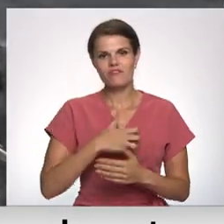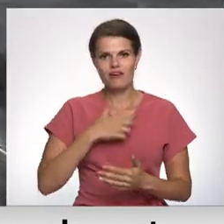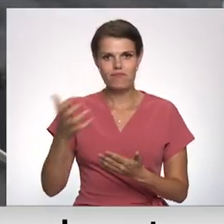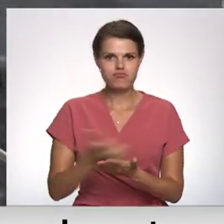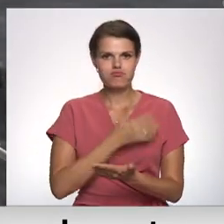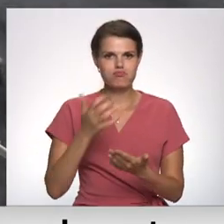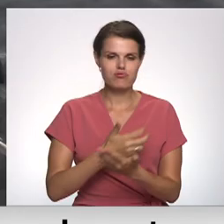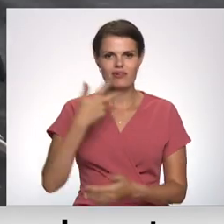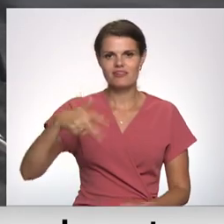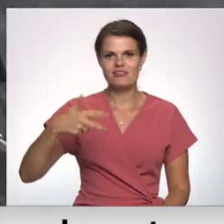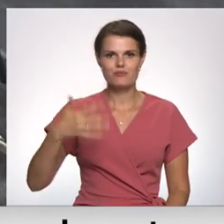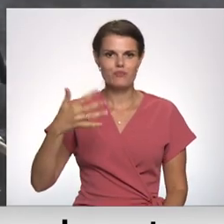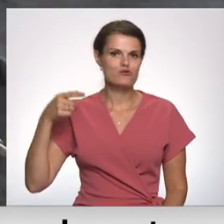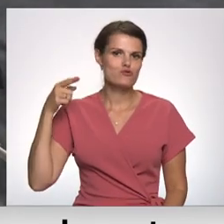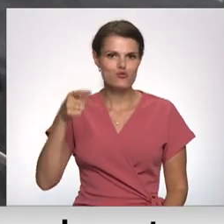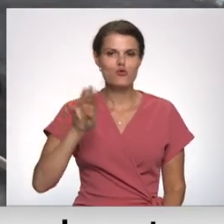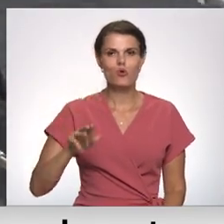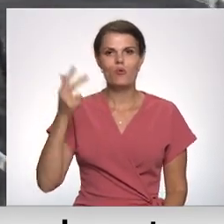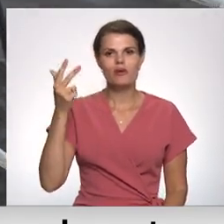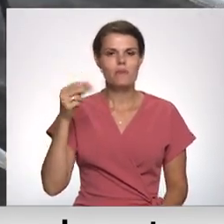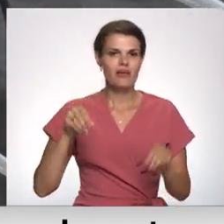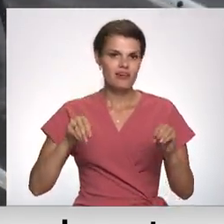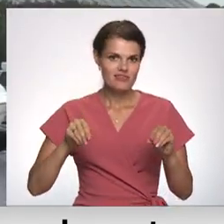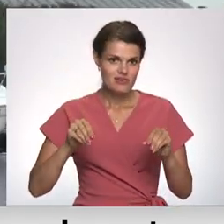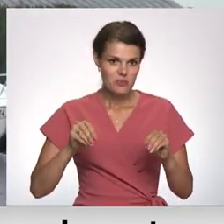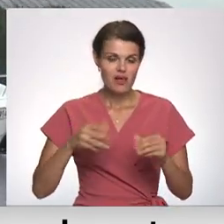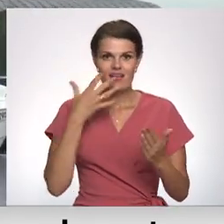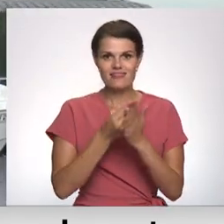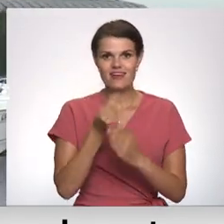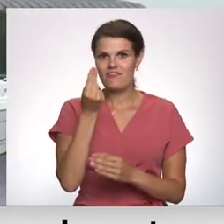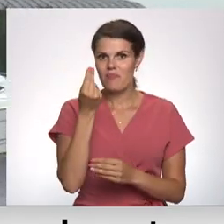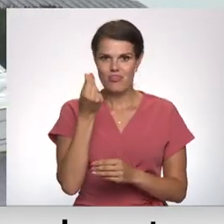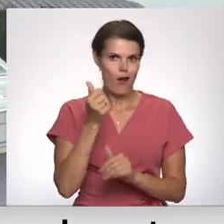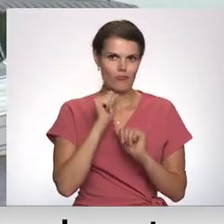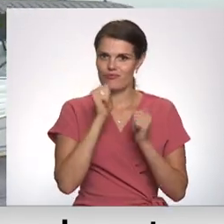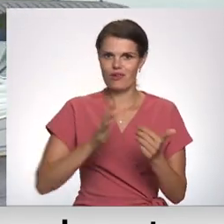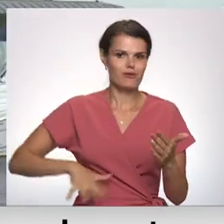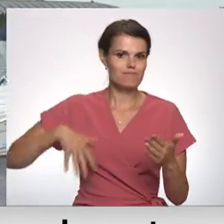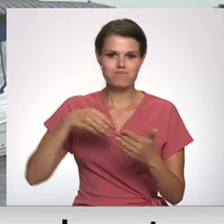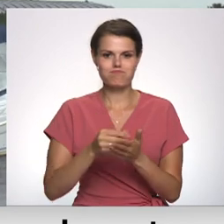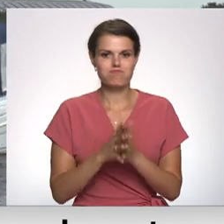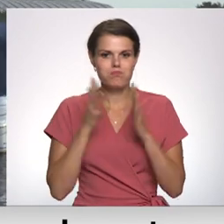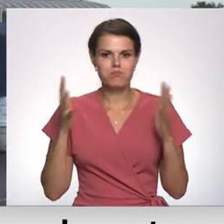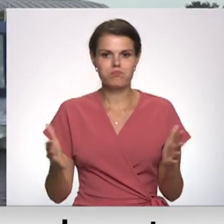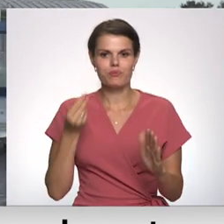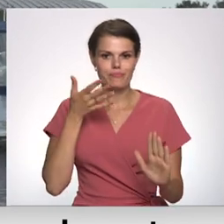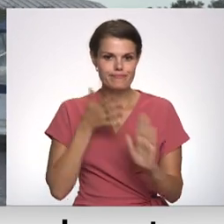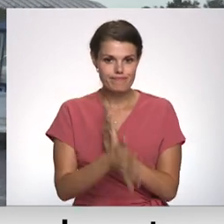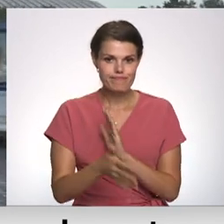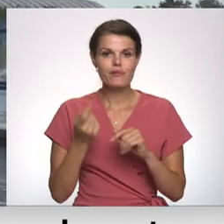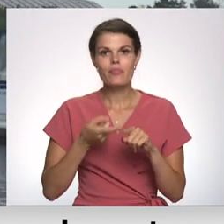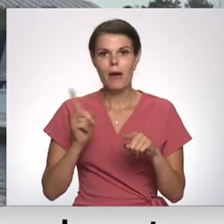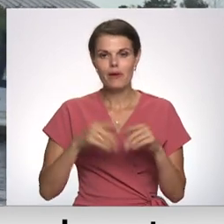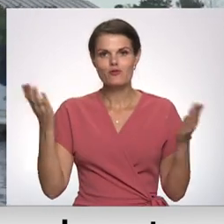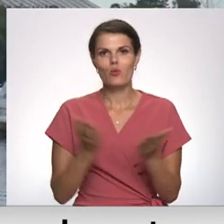nekā 35 tūkstoši kubikmetru smilts. Ar saviem ieņemumiem osta nevarot šādus darbus paveikt. Tāpēc gultne